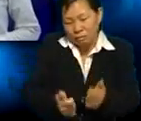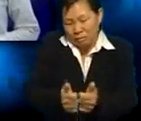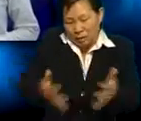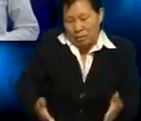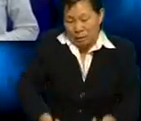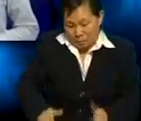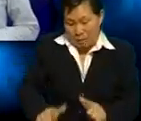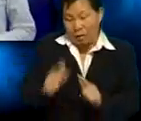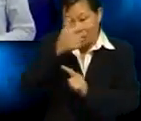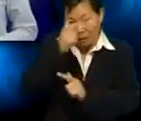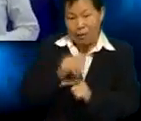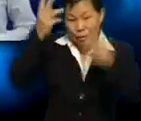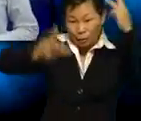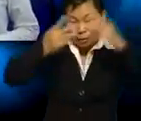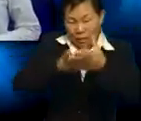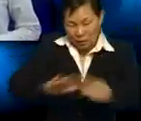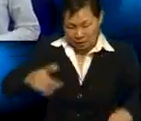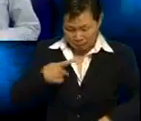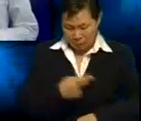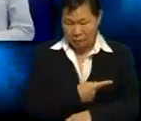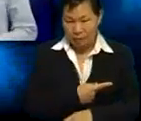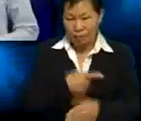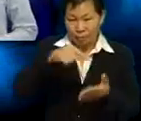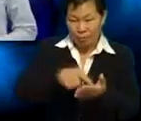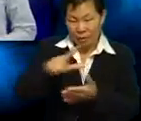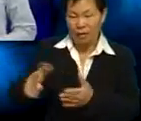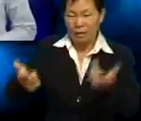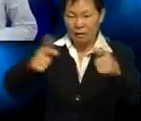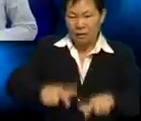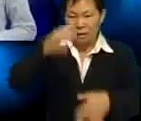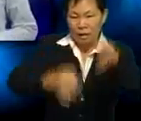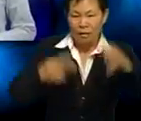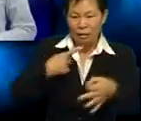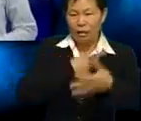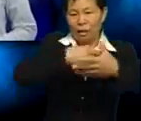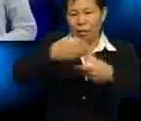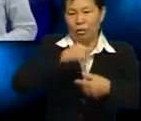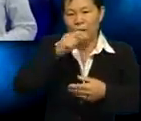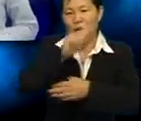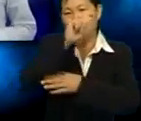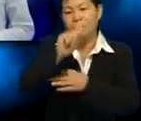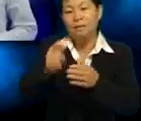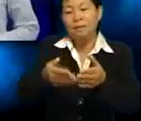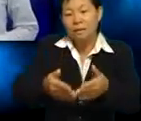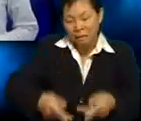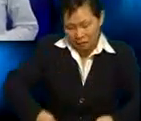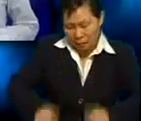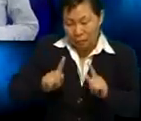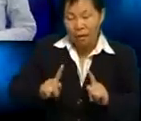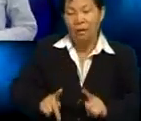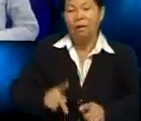kebenaran kerana bimbang tentang keselamatan kita. Inilah yang akan terjadi kalau kita keluar tanpa kebenaran. Apa kata kita